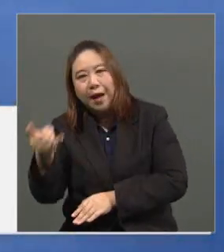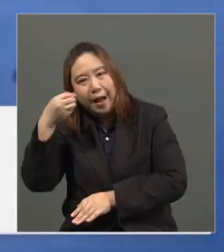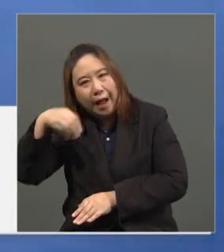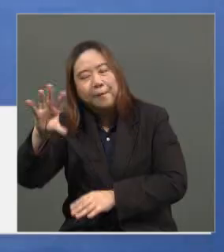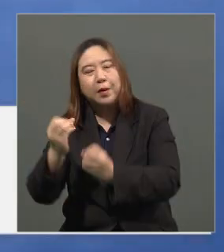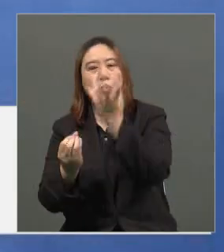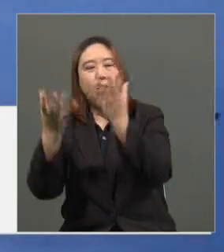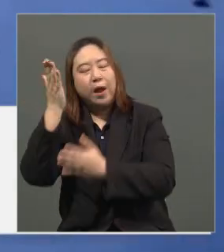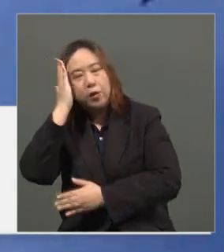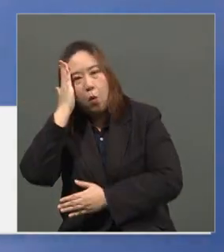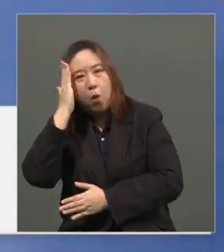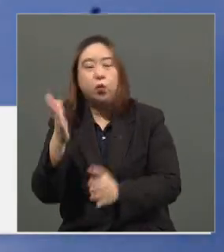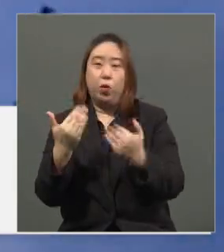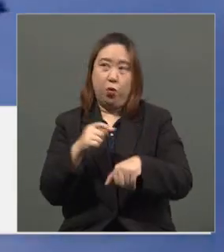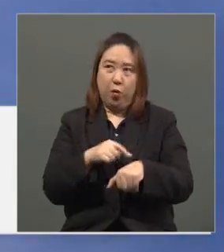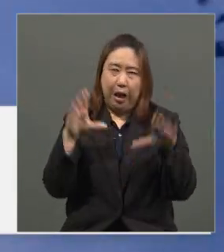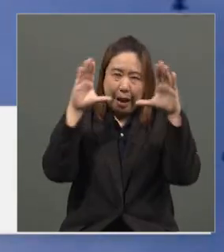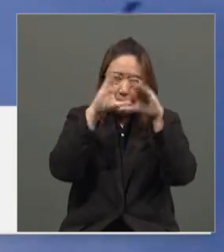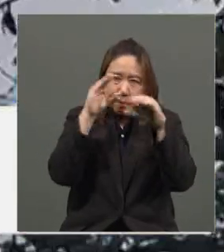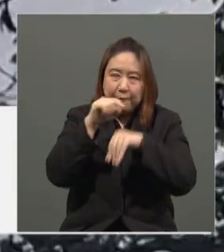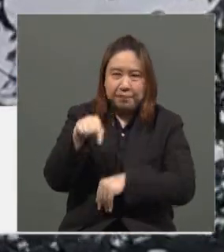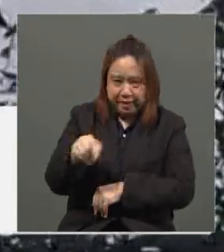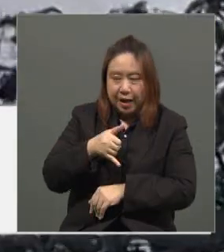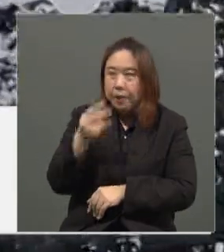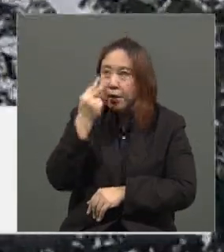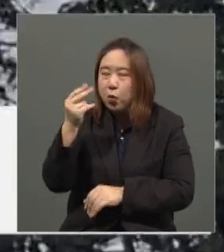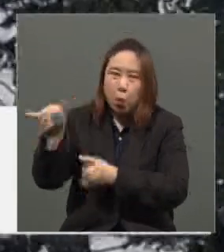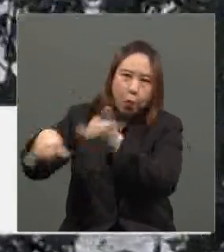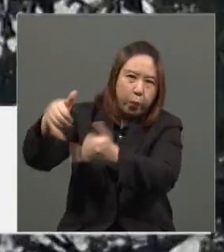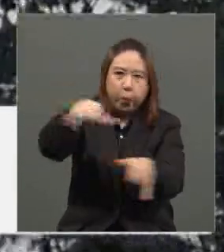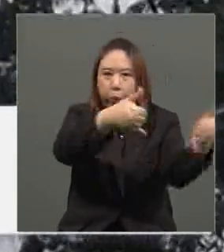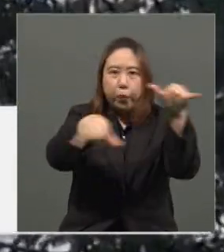ถือว่าเป็นช่วงเวลาที่เหมาะสำหรับการไปชมฝูงค้างคาวบินออกไปหากินค่ะ